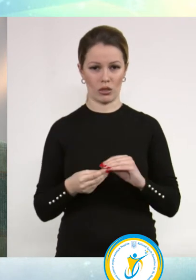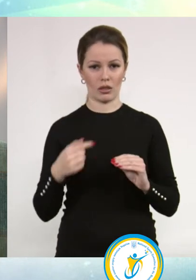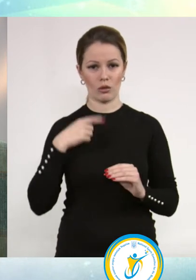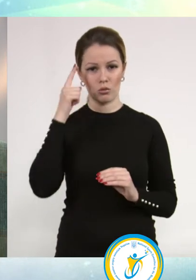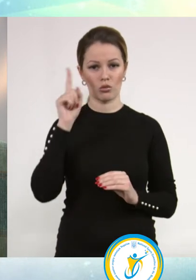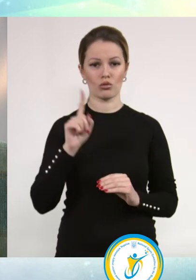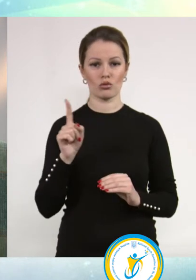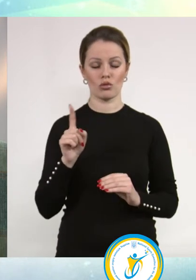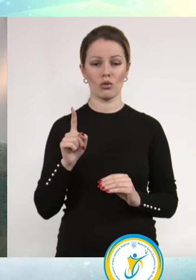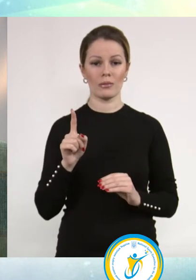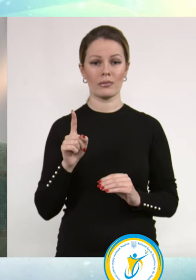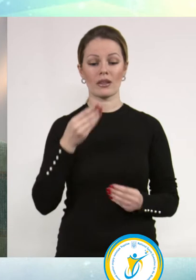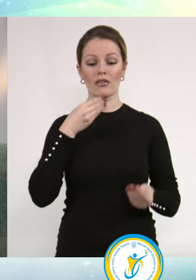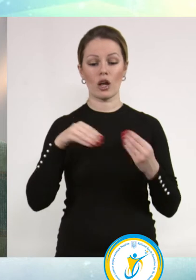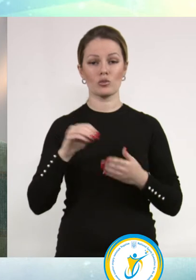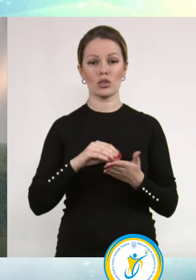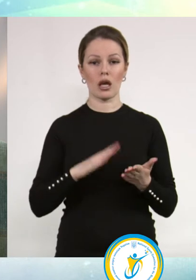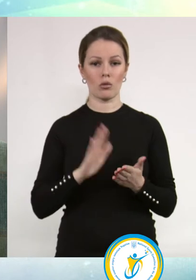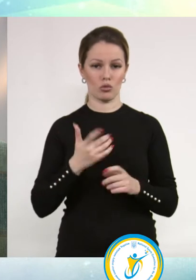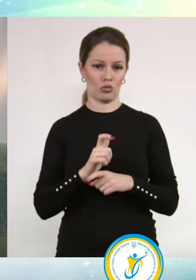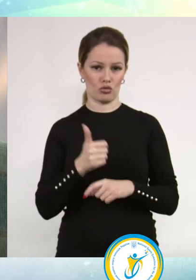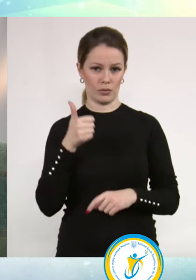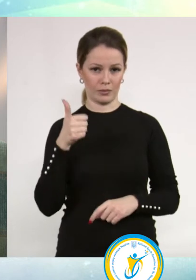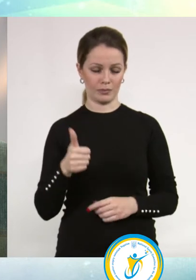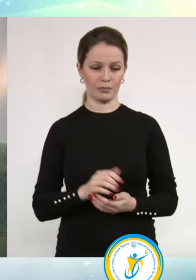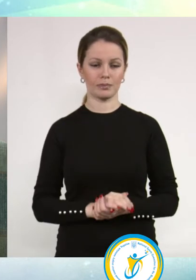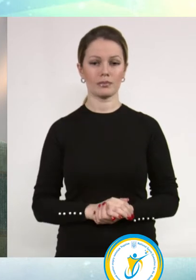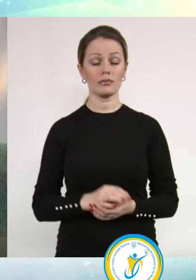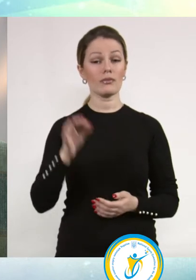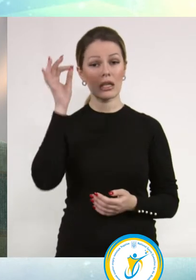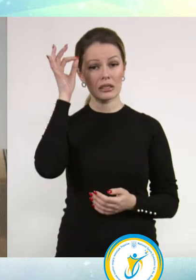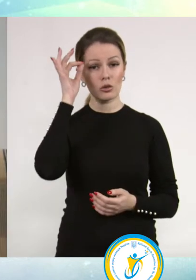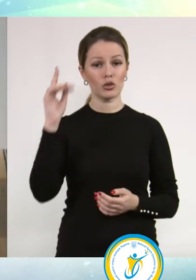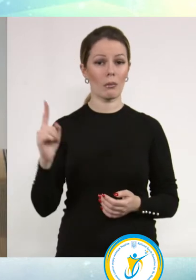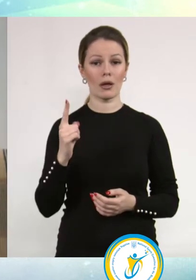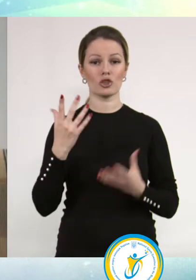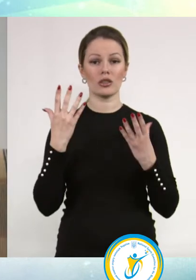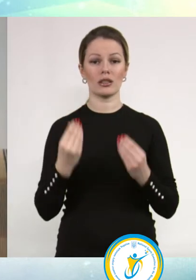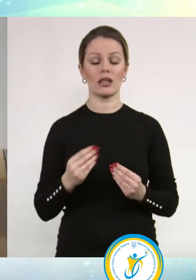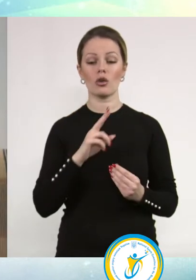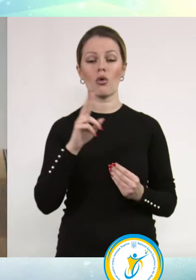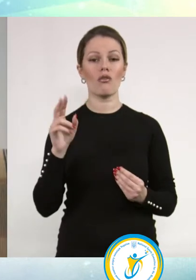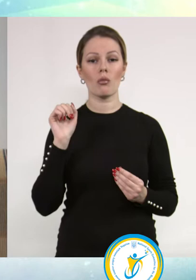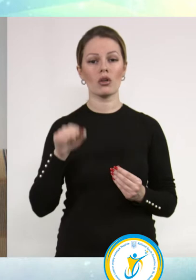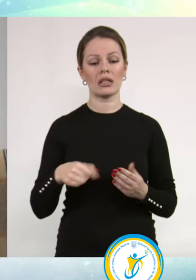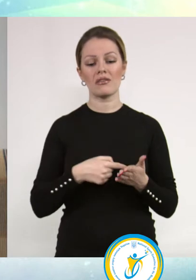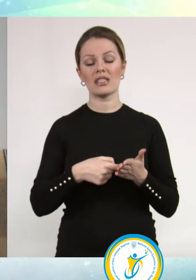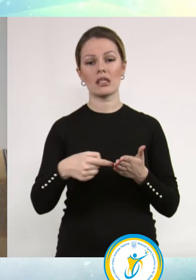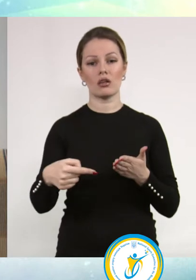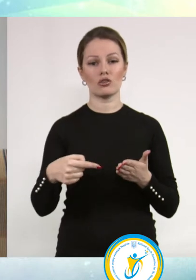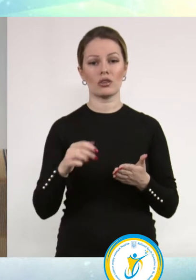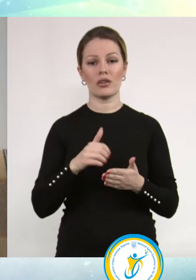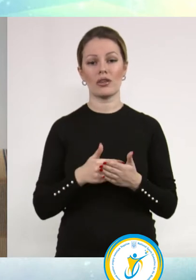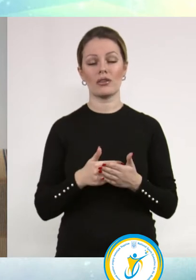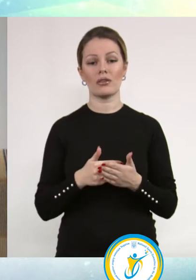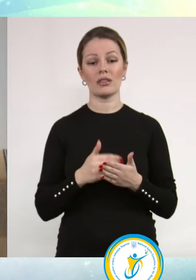результати. І я думаю, що в общому зачеті буде дуже хороший результат. А згадуючи перший день, от кого б ви могли відзначити